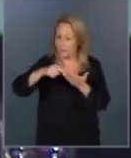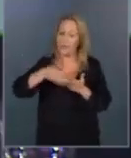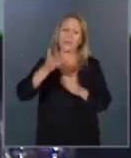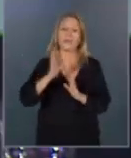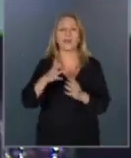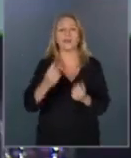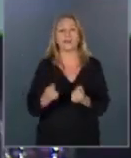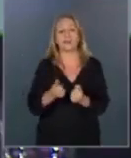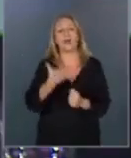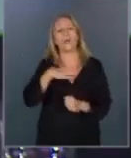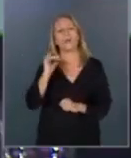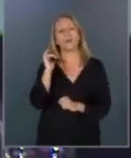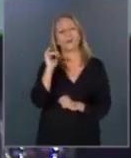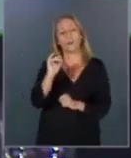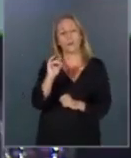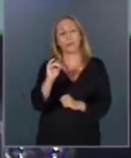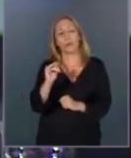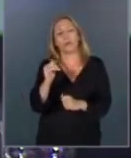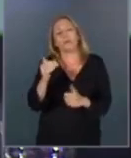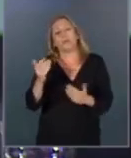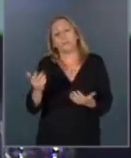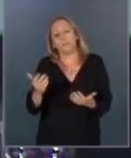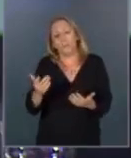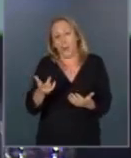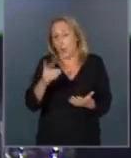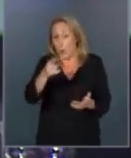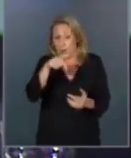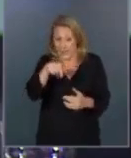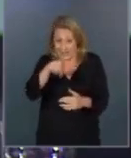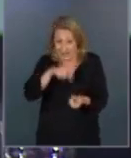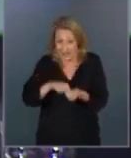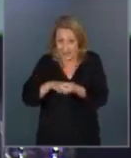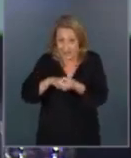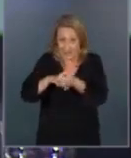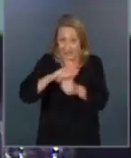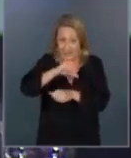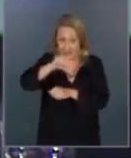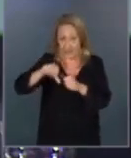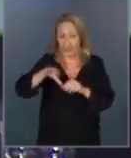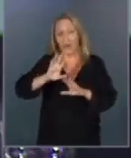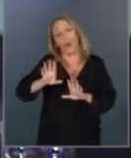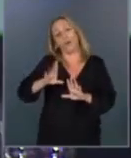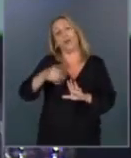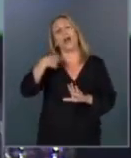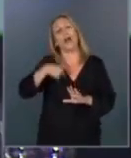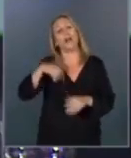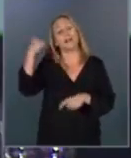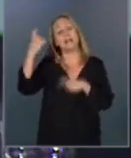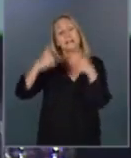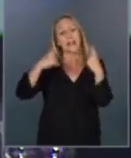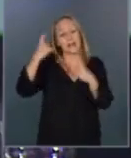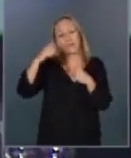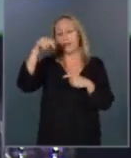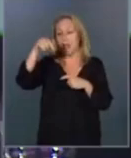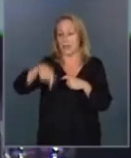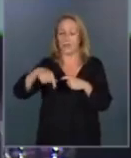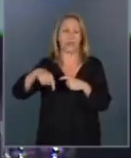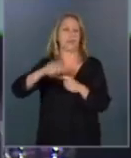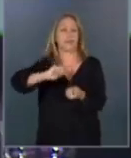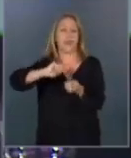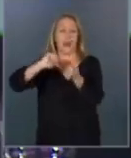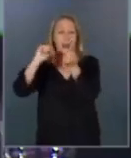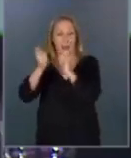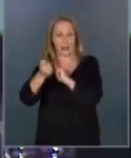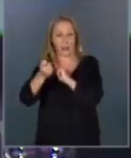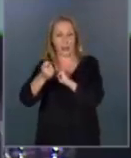Θα ήθελα να σας ρωτήσω, προφανώς, όχι το αν θα βάλετε πλάτη σε αυτή τη μεταρρύθμιση, αλλά το αν σκέφτεστε με αφορμή αυτή τη μεταρρύθμιση, η οποία